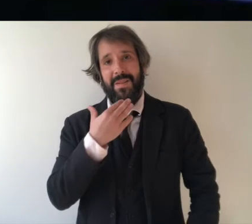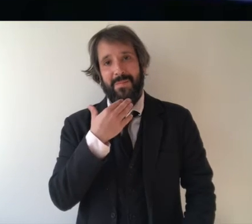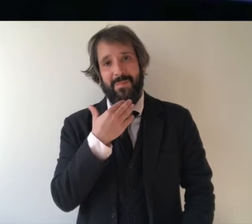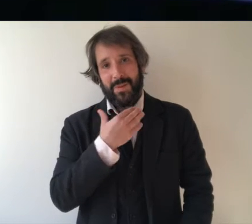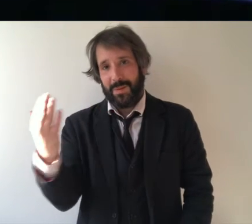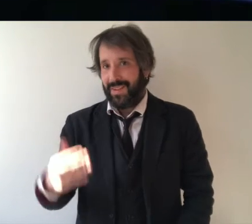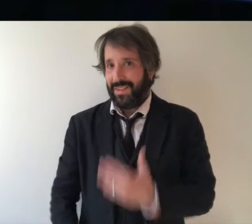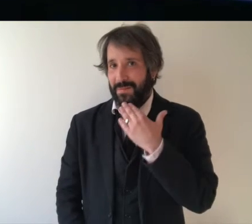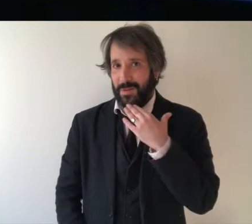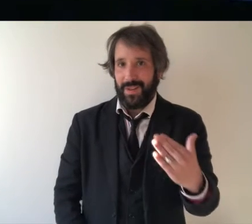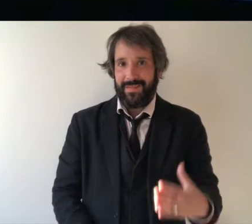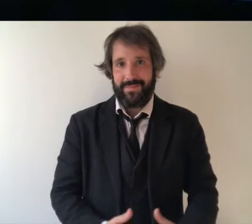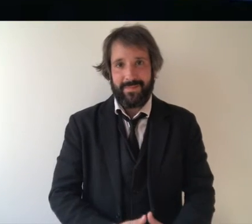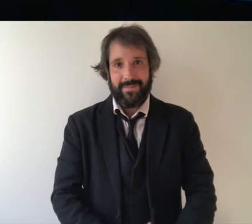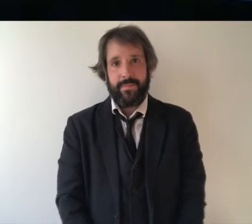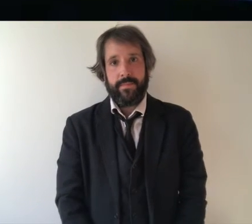Bonsoir. Bonsoir.